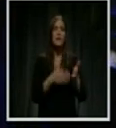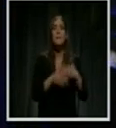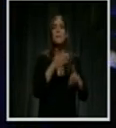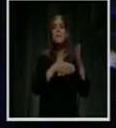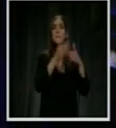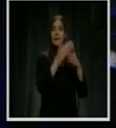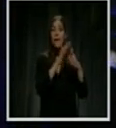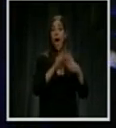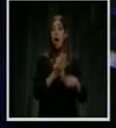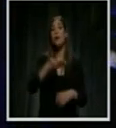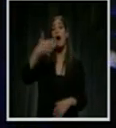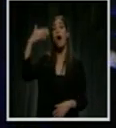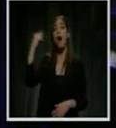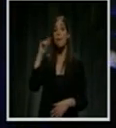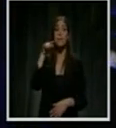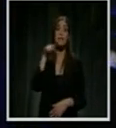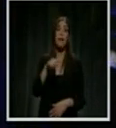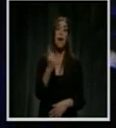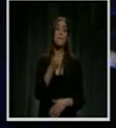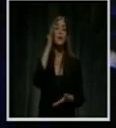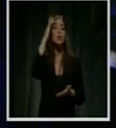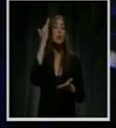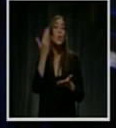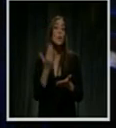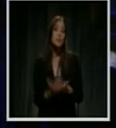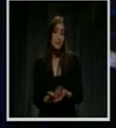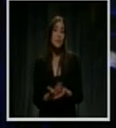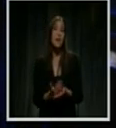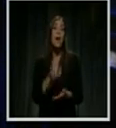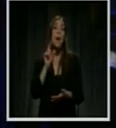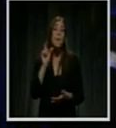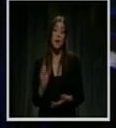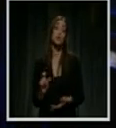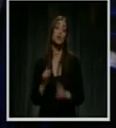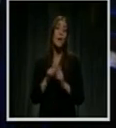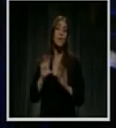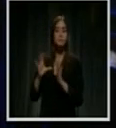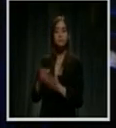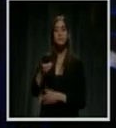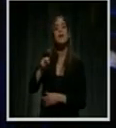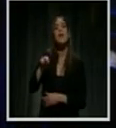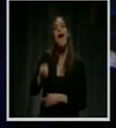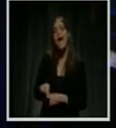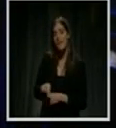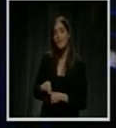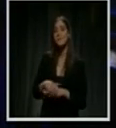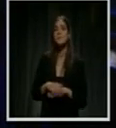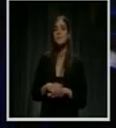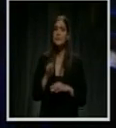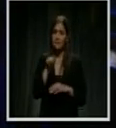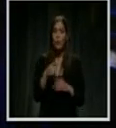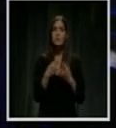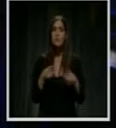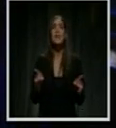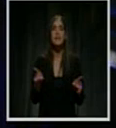kien igawdi l-impunità fi żmien il-Partit Nazzjonalista fil-Gvern. Ġifieri dawk huma differenzi ta' meta verament